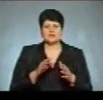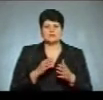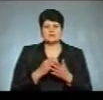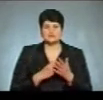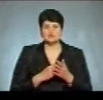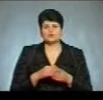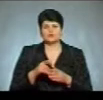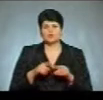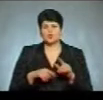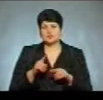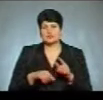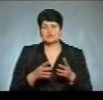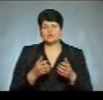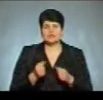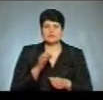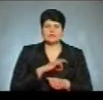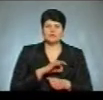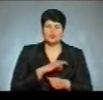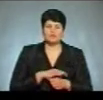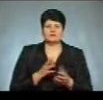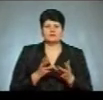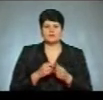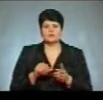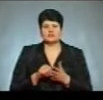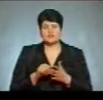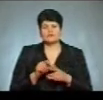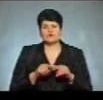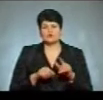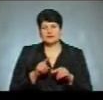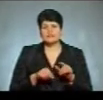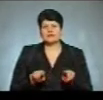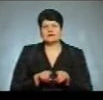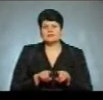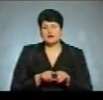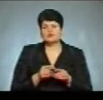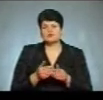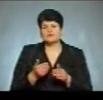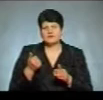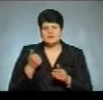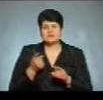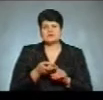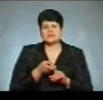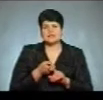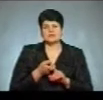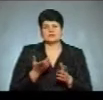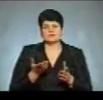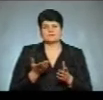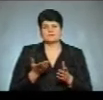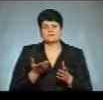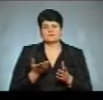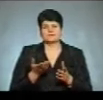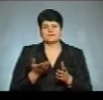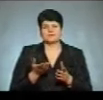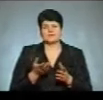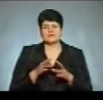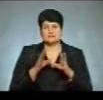родини, отриманих доходів, кількості членів родини, а також від, залежить від приблизно навіть